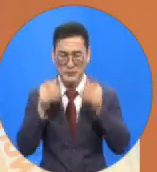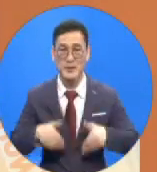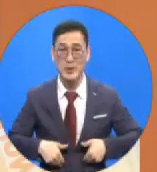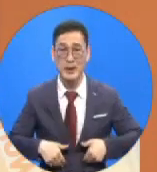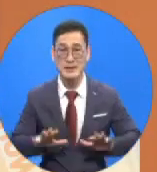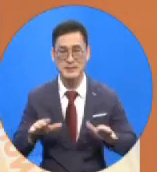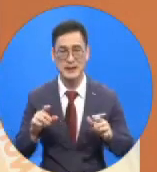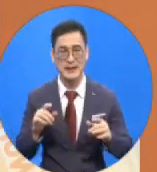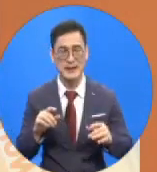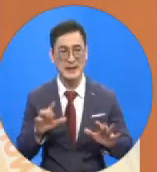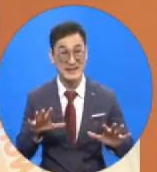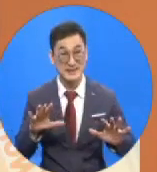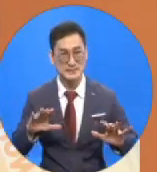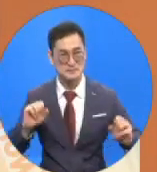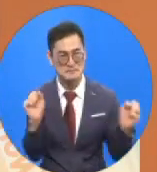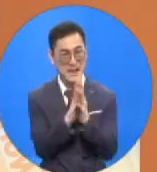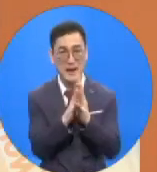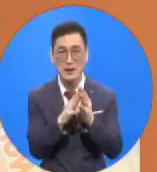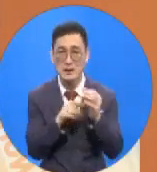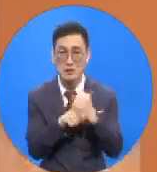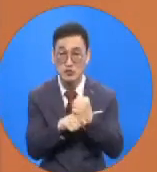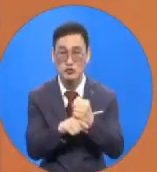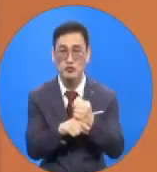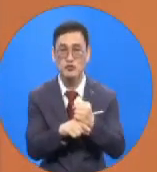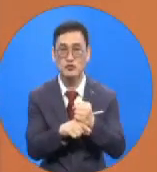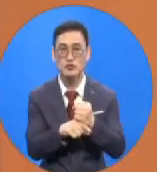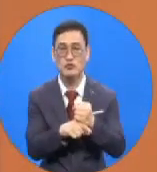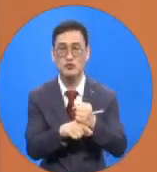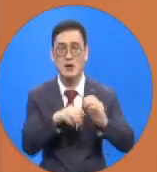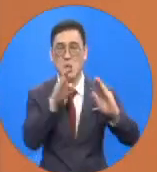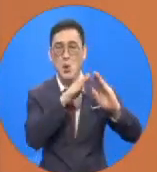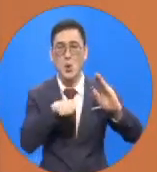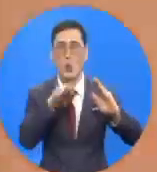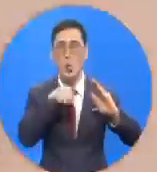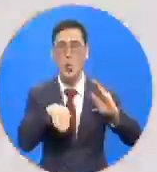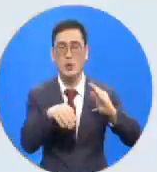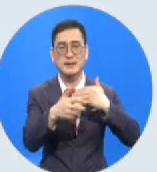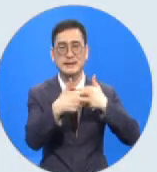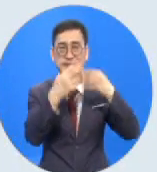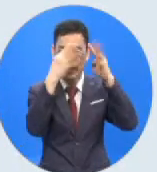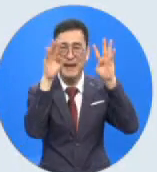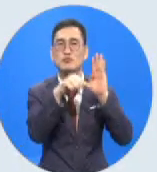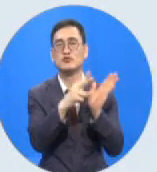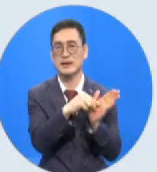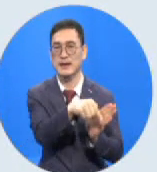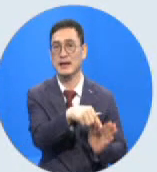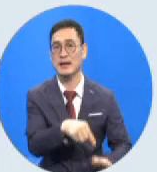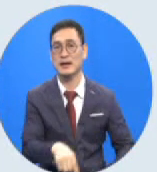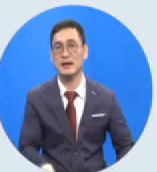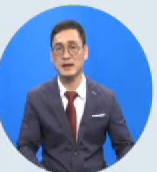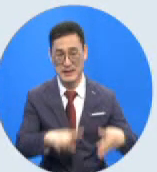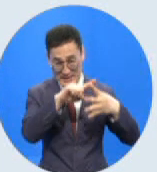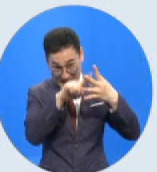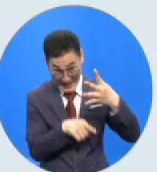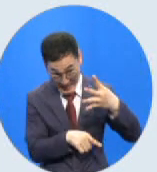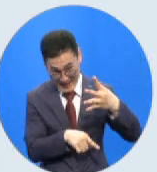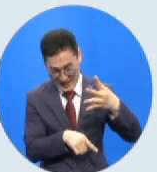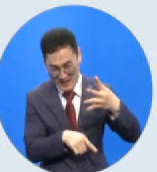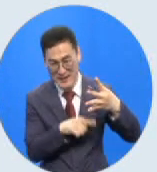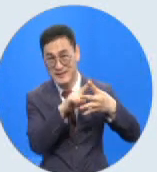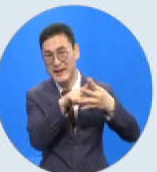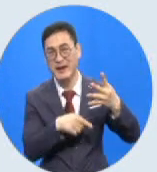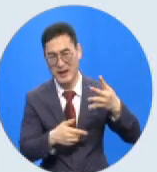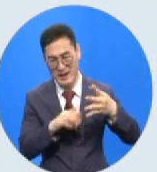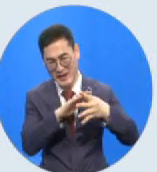됩니다 저는 개 이자 가지고 생 1생 말씀 안에 개를 분리를 하고 지금 가장 문제가 되는 것 하나만 처리를 하면 그 다음에 논의 를 통해